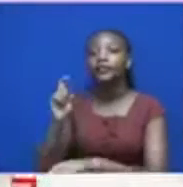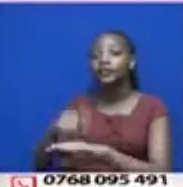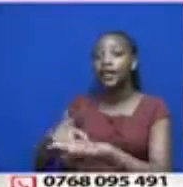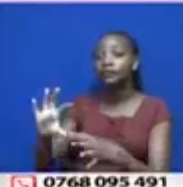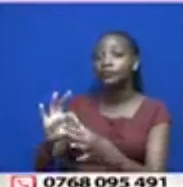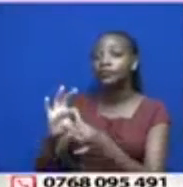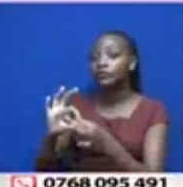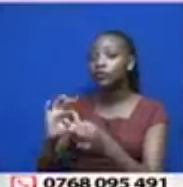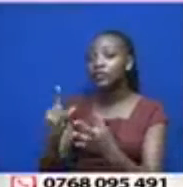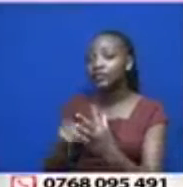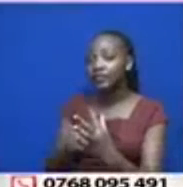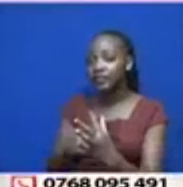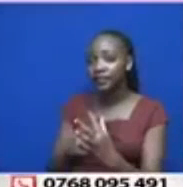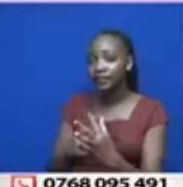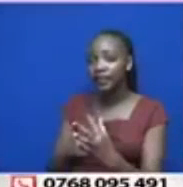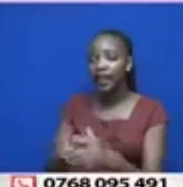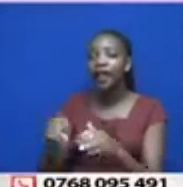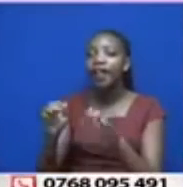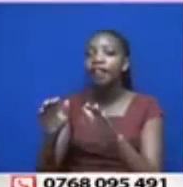sasa, wale wakulima